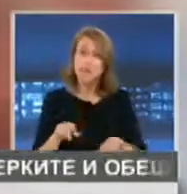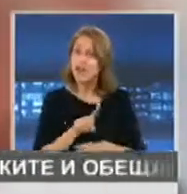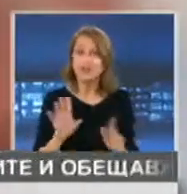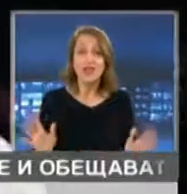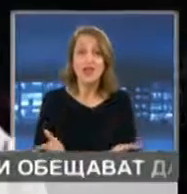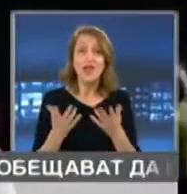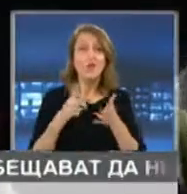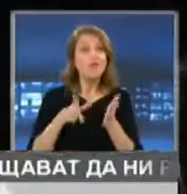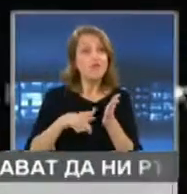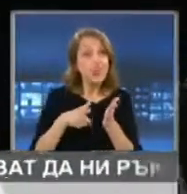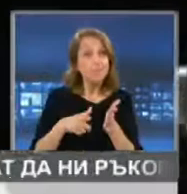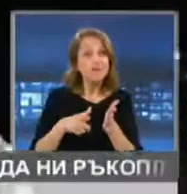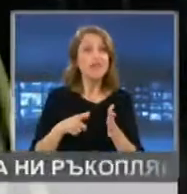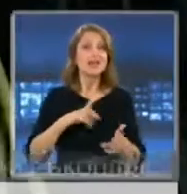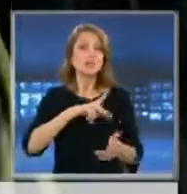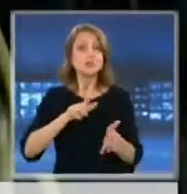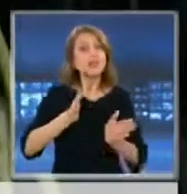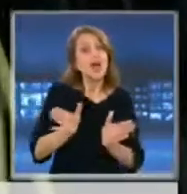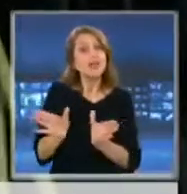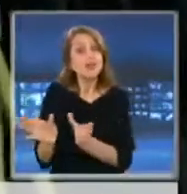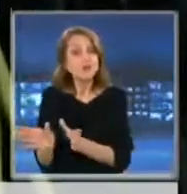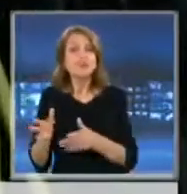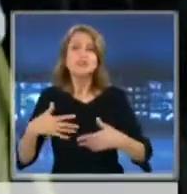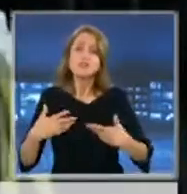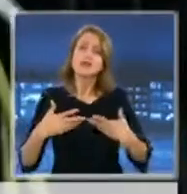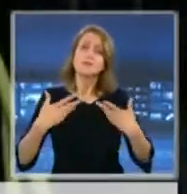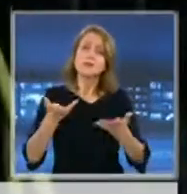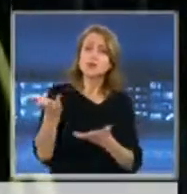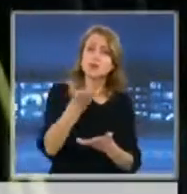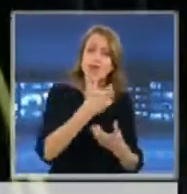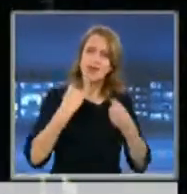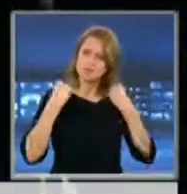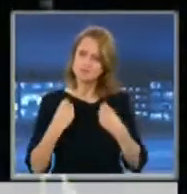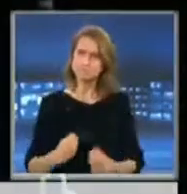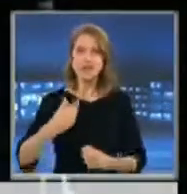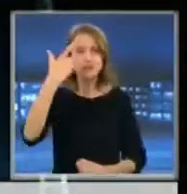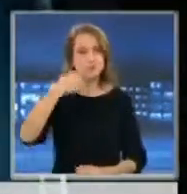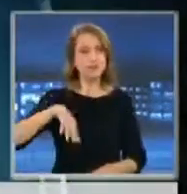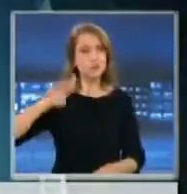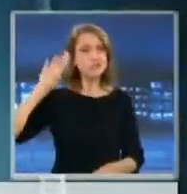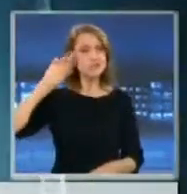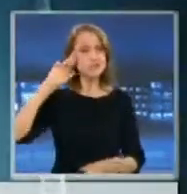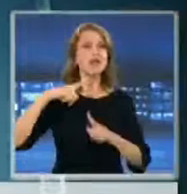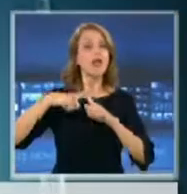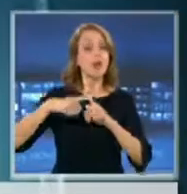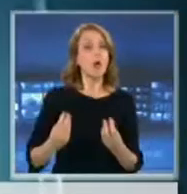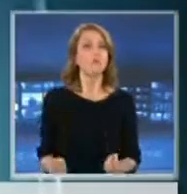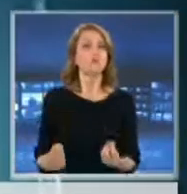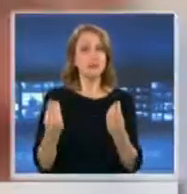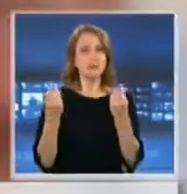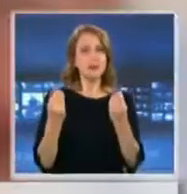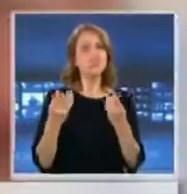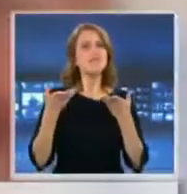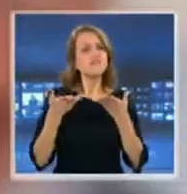нелеко време на социална изолация искам да ви пожелая стоицизъм, самодисциплина и оптимизъм. Все